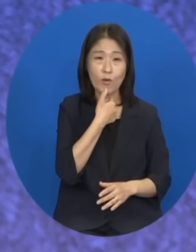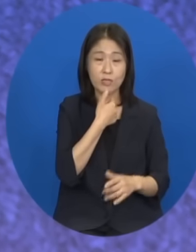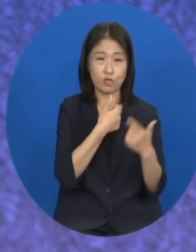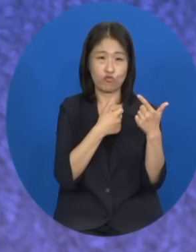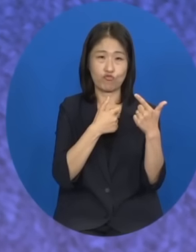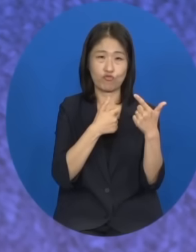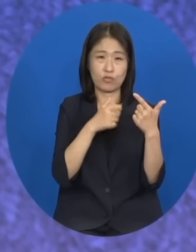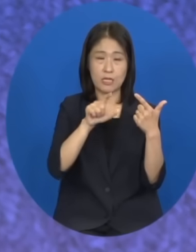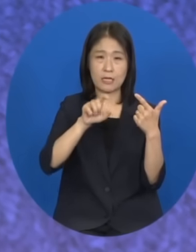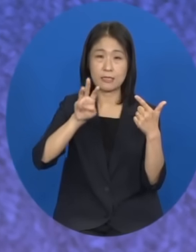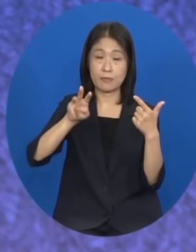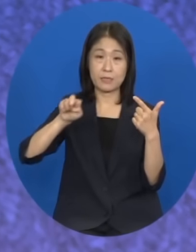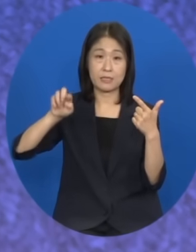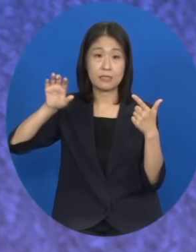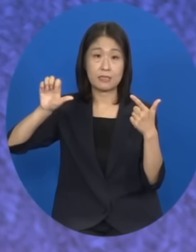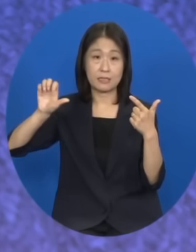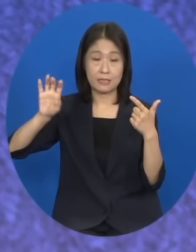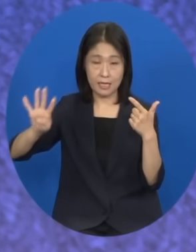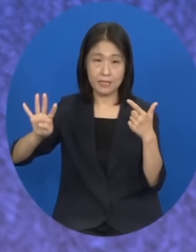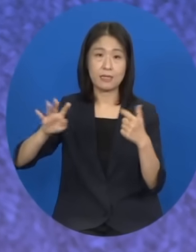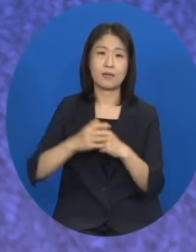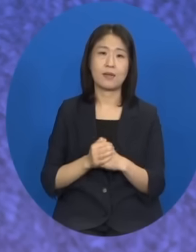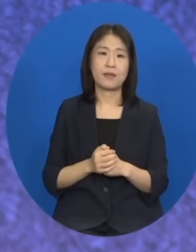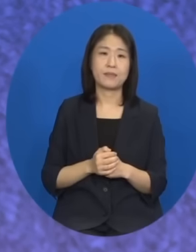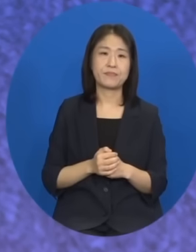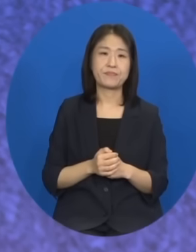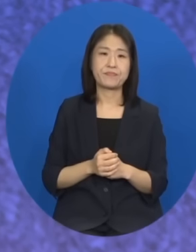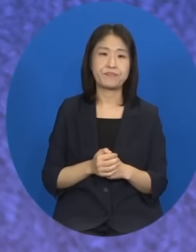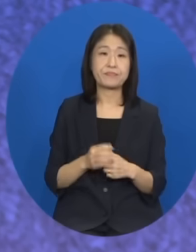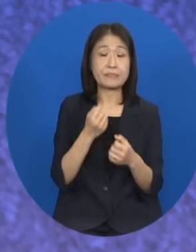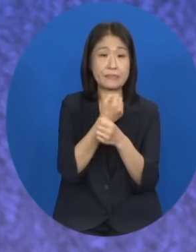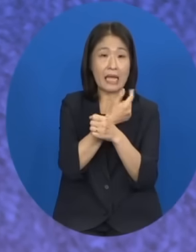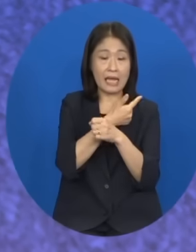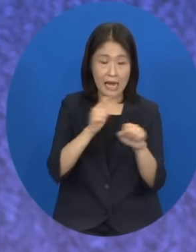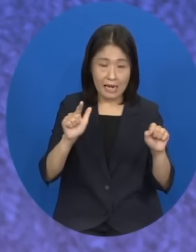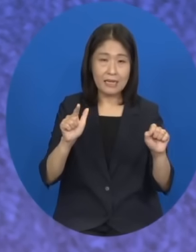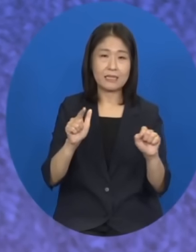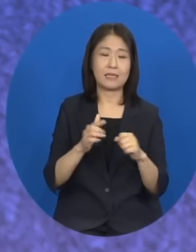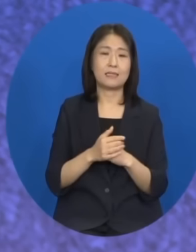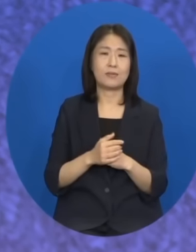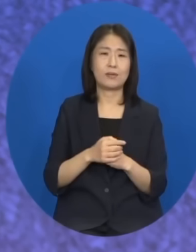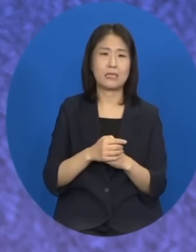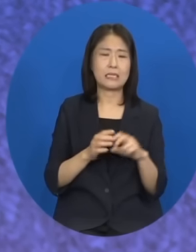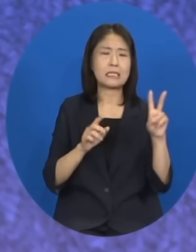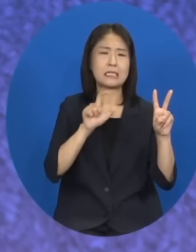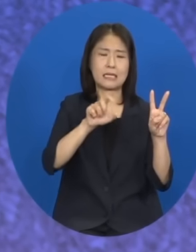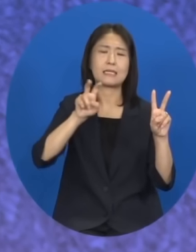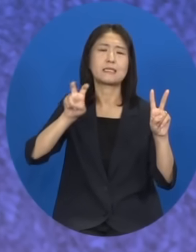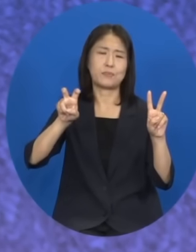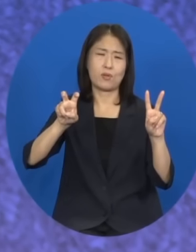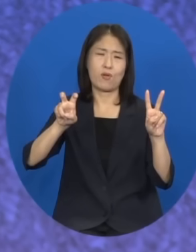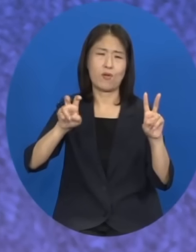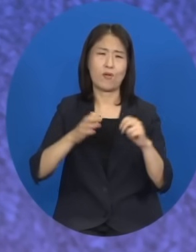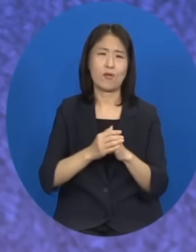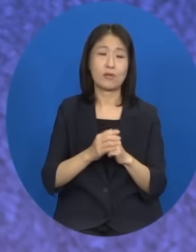4절에 갈라디아서 2장 20절에 예수를 믿는 우리는 이미